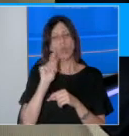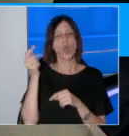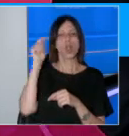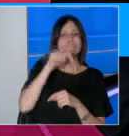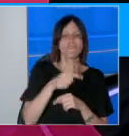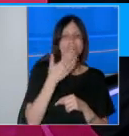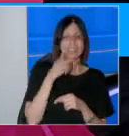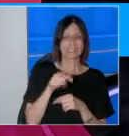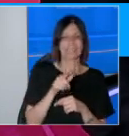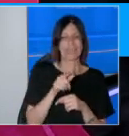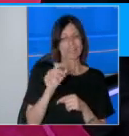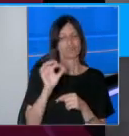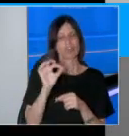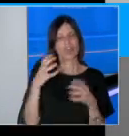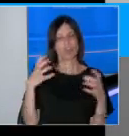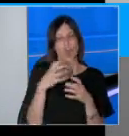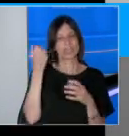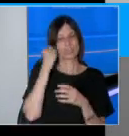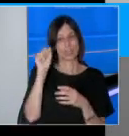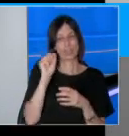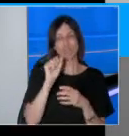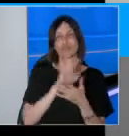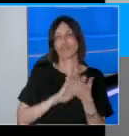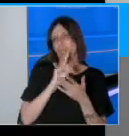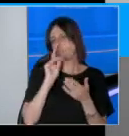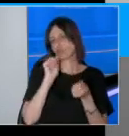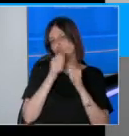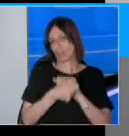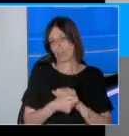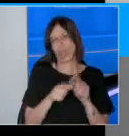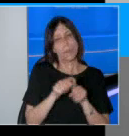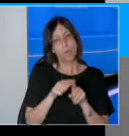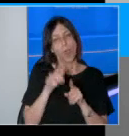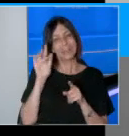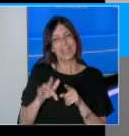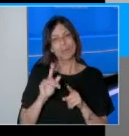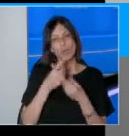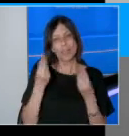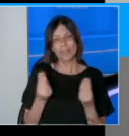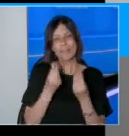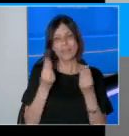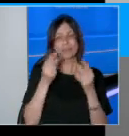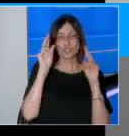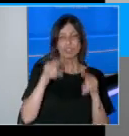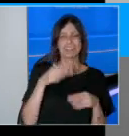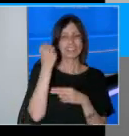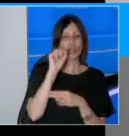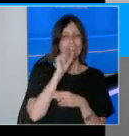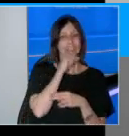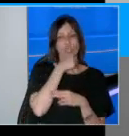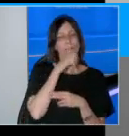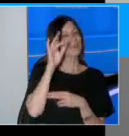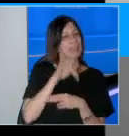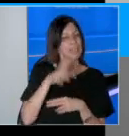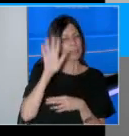ישראל במסגרת התנועה הציונית, ושום דבר לא השתנה, כמו שמתנגדים לכל צעד בשיבת ציון ההיסטורית, מתנגדים